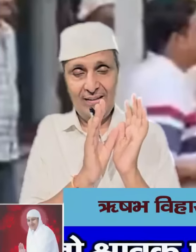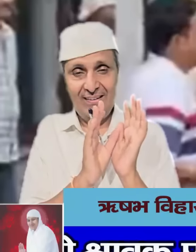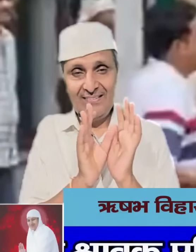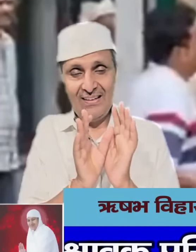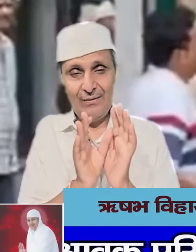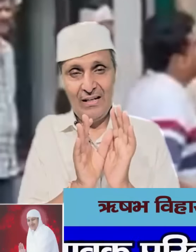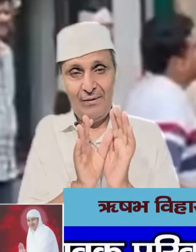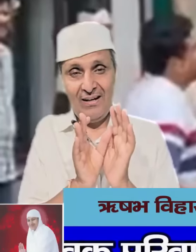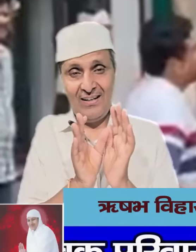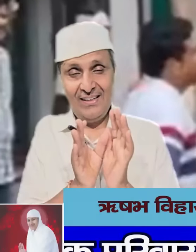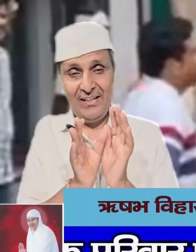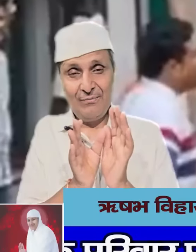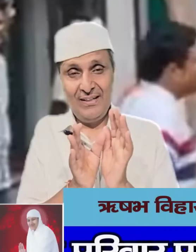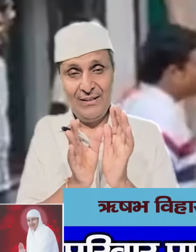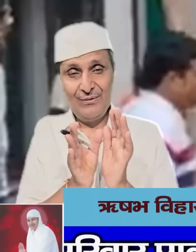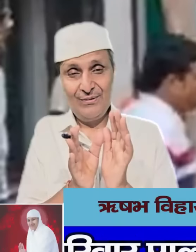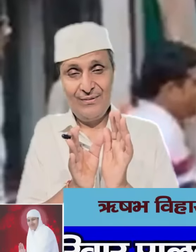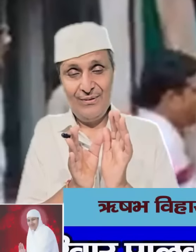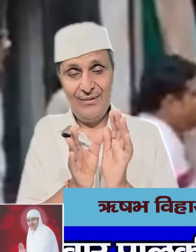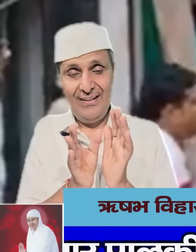24 जुलाई की घटना के बारे में आज